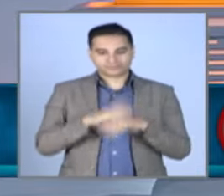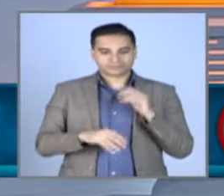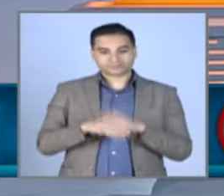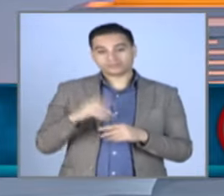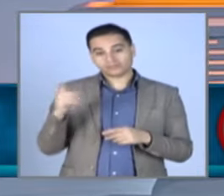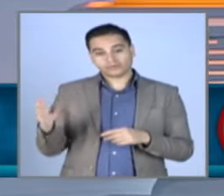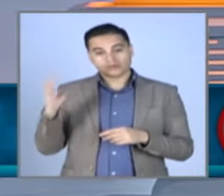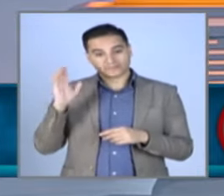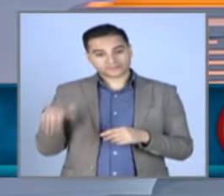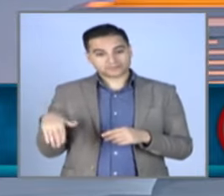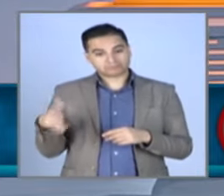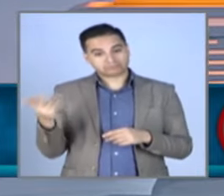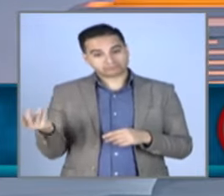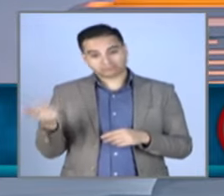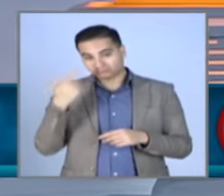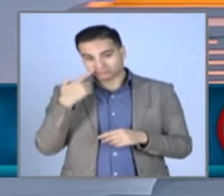مش إبراهيم نافع.